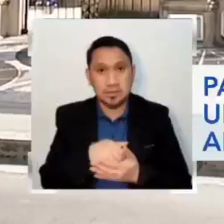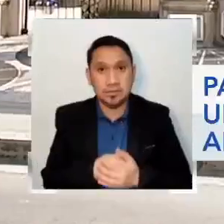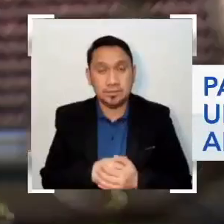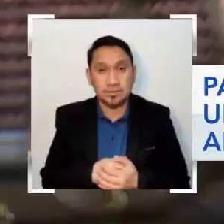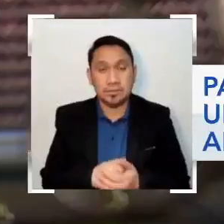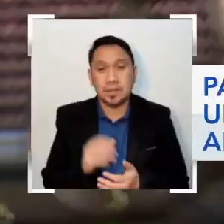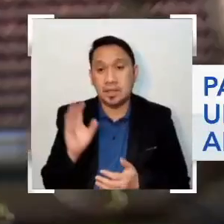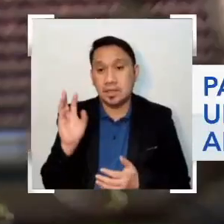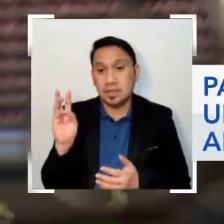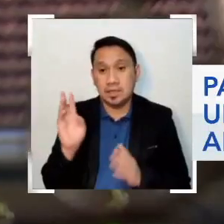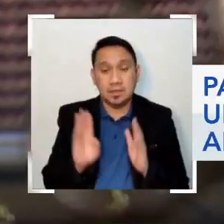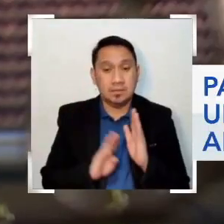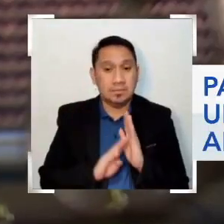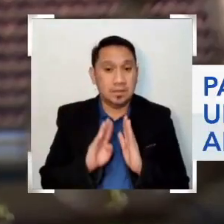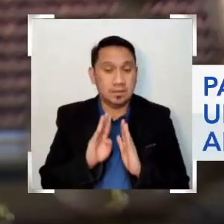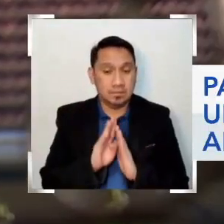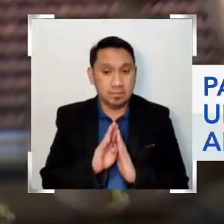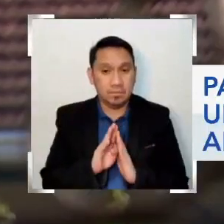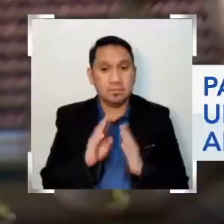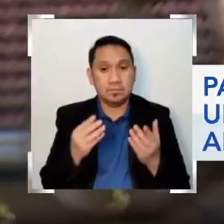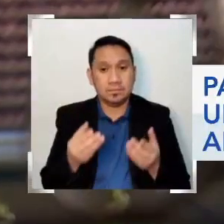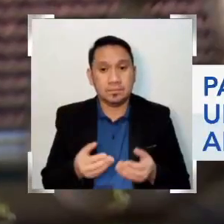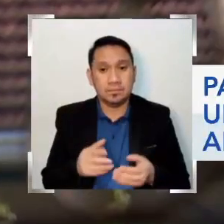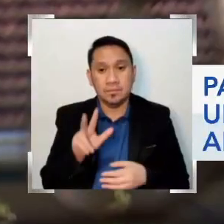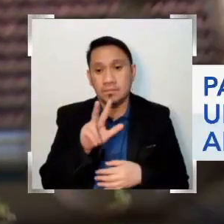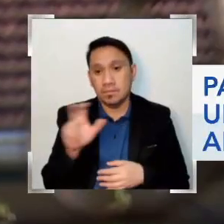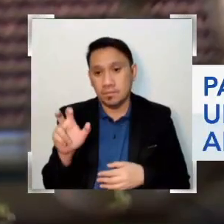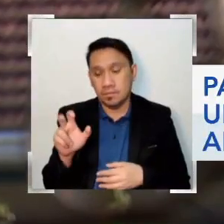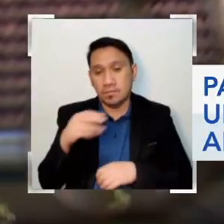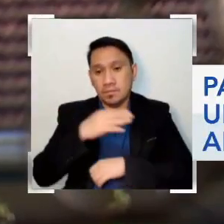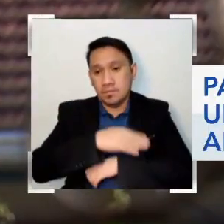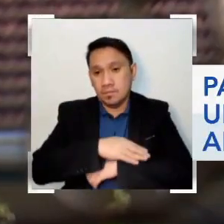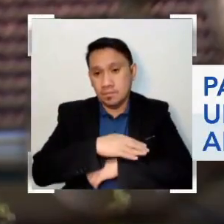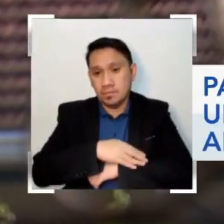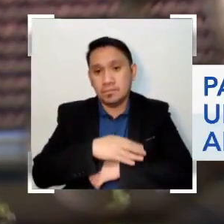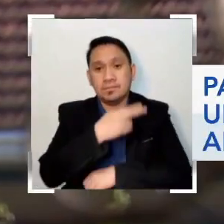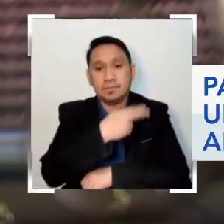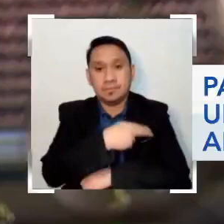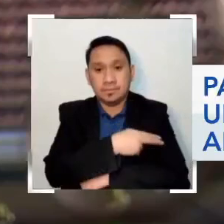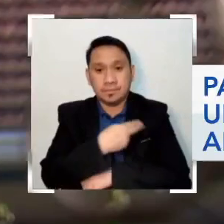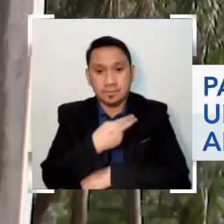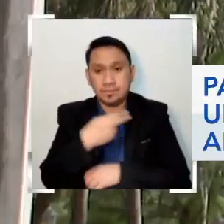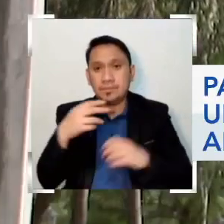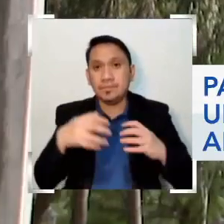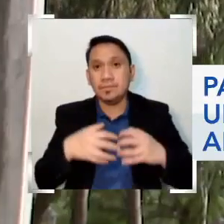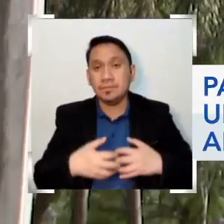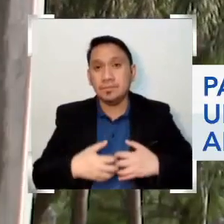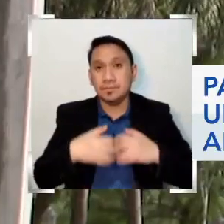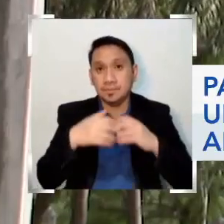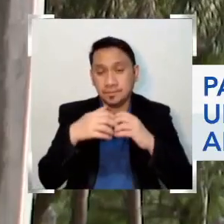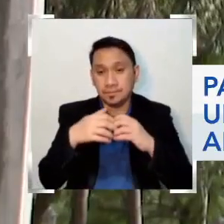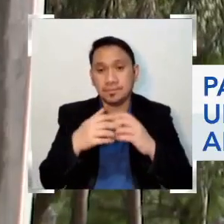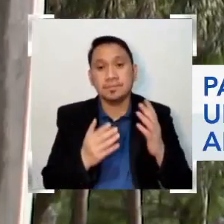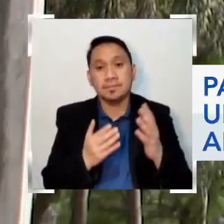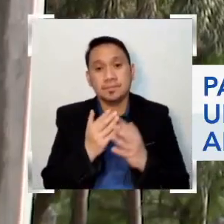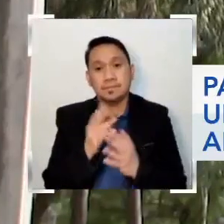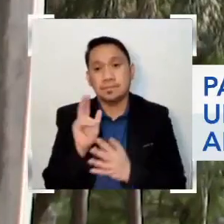ang halagang ilalaan para sa 300-bed capacity na ospital. Itatayo po ito sa pamamagitan ng 30